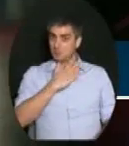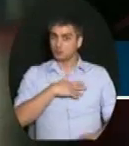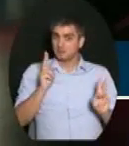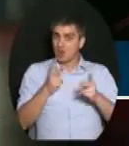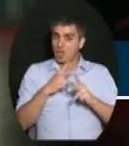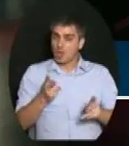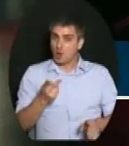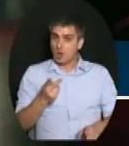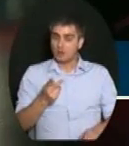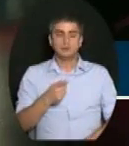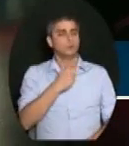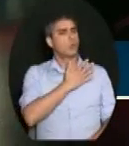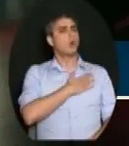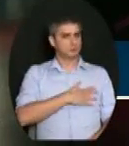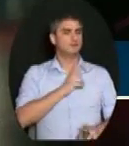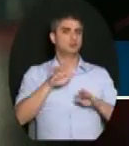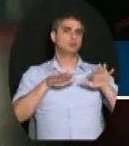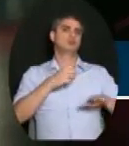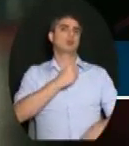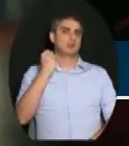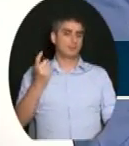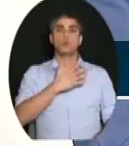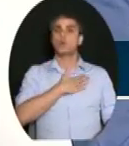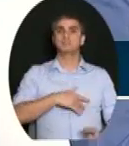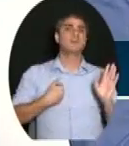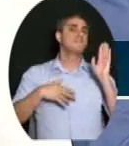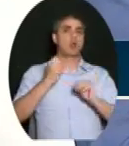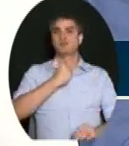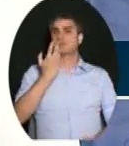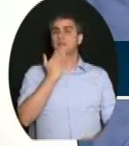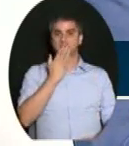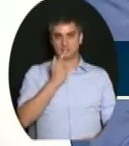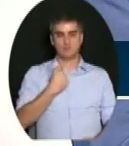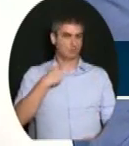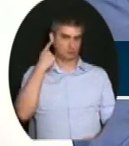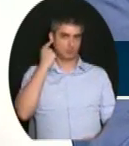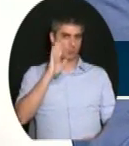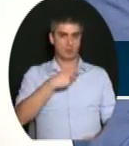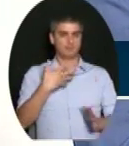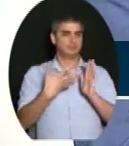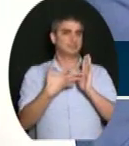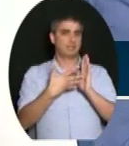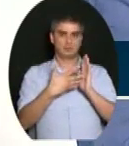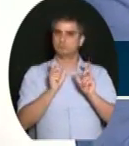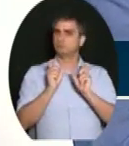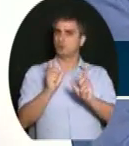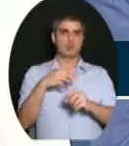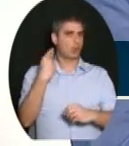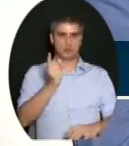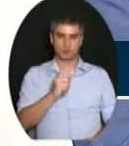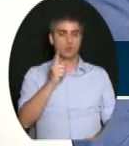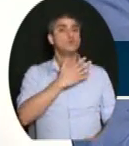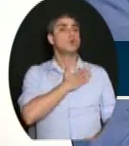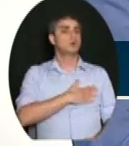יכול? הוא רוצה ויש לו ממשלת ימין, הוא רוצה והרוב הימני בישראל, ואנחנו שמענו גם את הסקרים, מונע ממנו את זה,